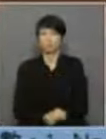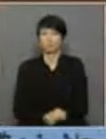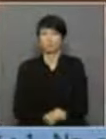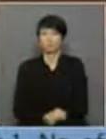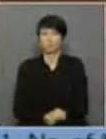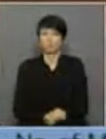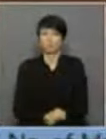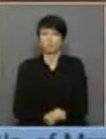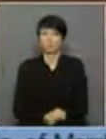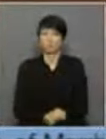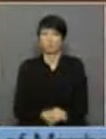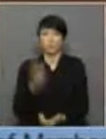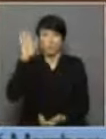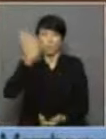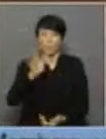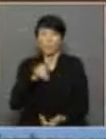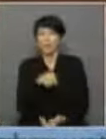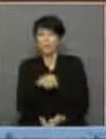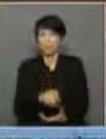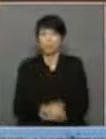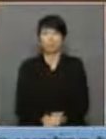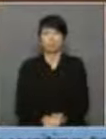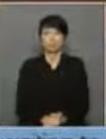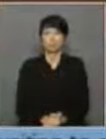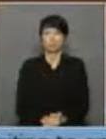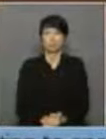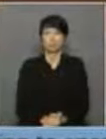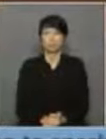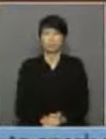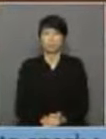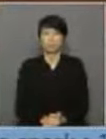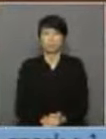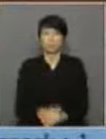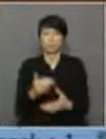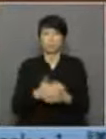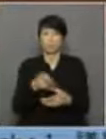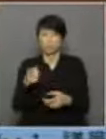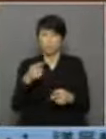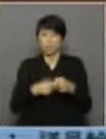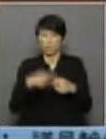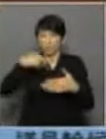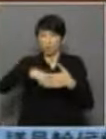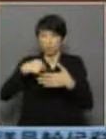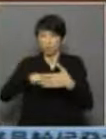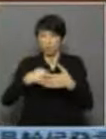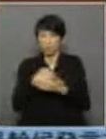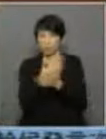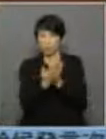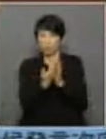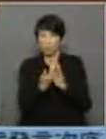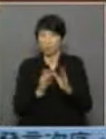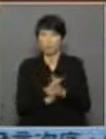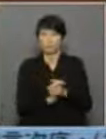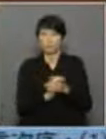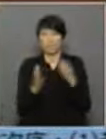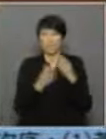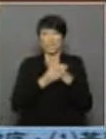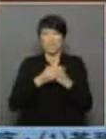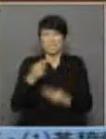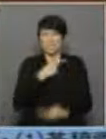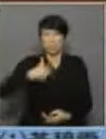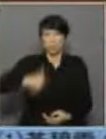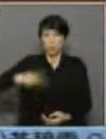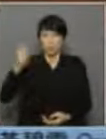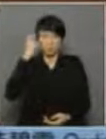咁當然希望唔係咁啦，係嘛？即係因為你有好多內幕噶嘛，民建聯一間葉國興可以回應下我啦，係咪？你咪知道好多